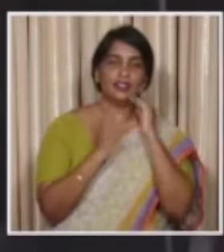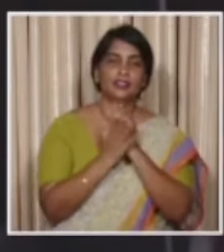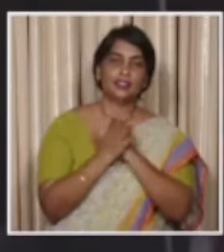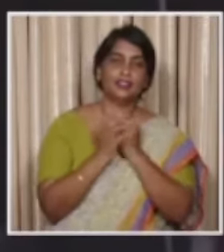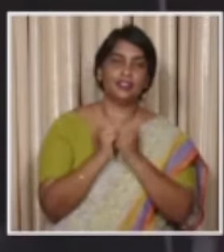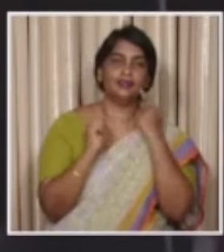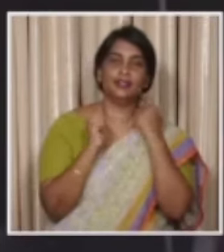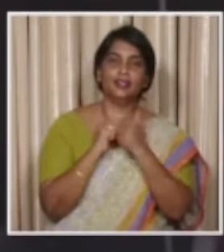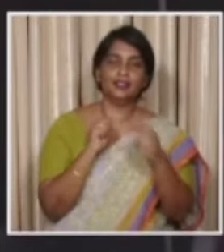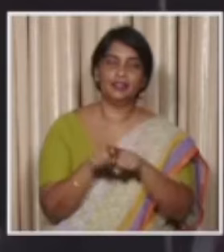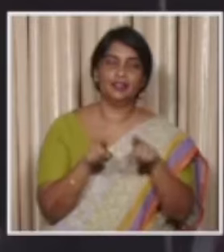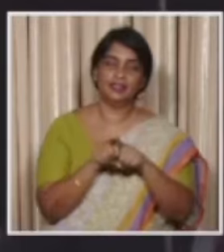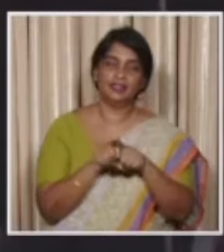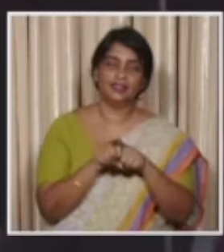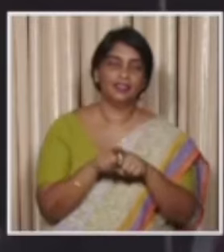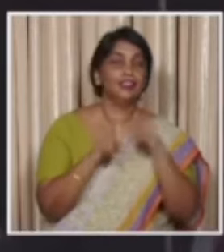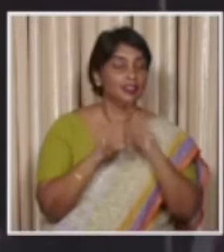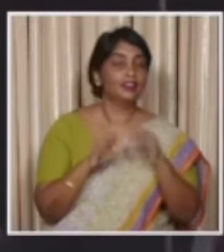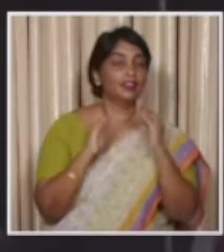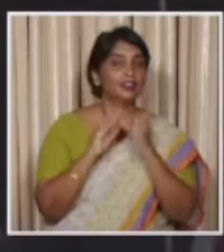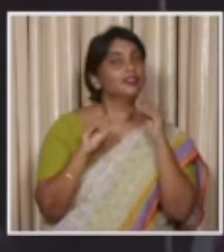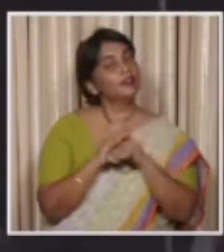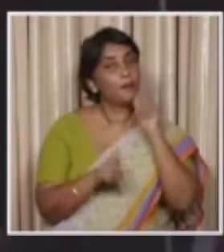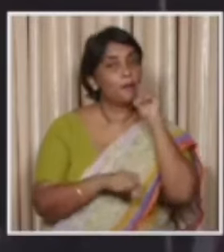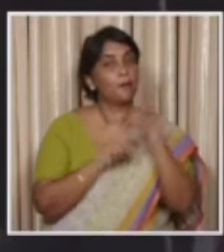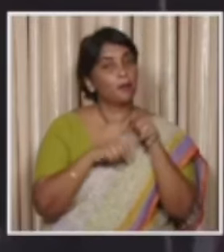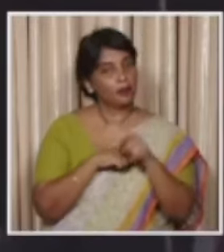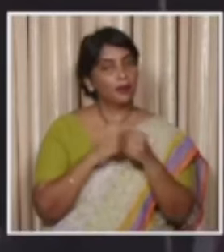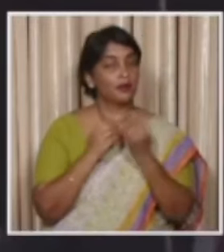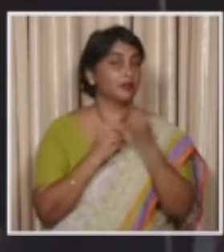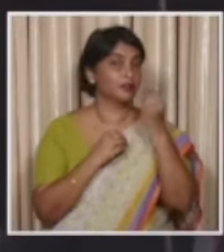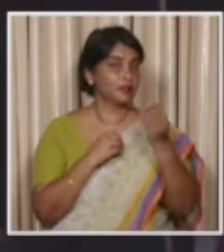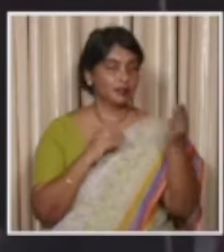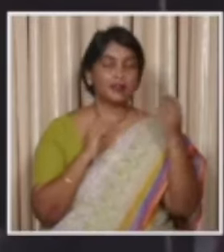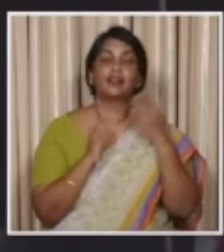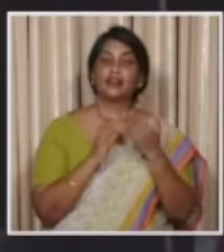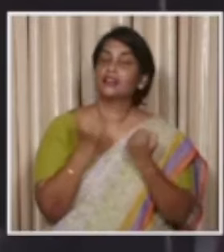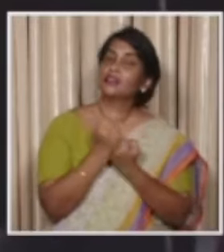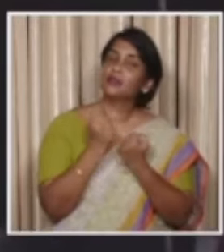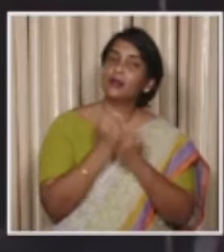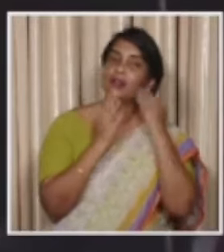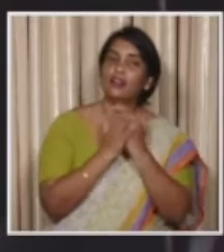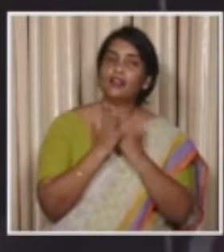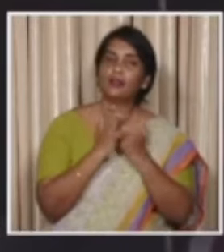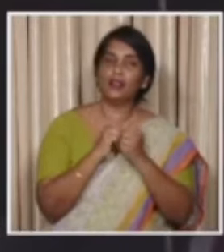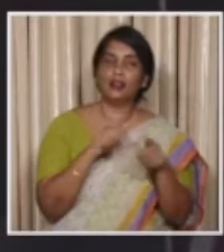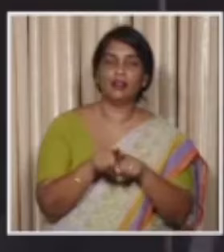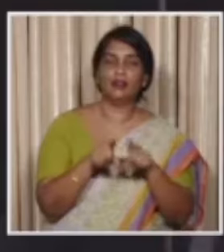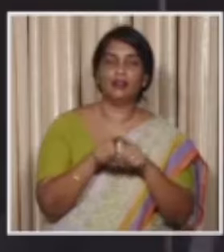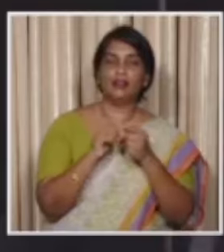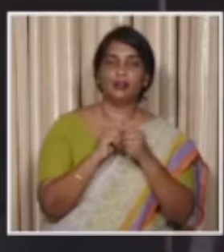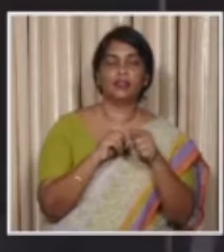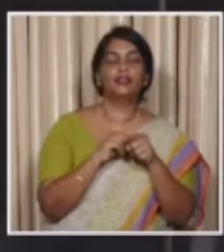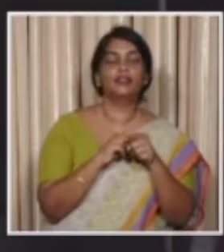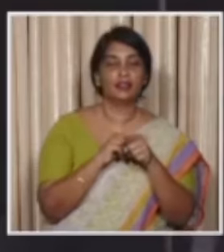වෙනකොට සම්පූර්ණයෙන්ම බැහැලා ගියයින් පස්සේ මේ ගෙවල් වලින් ජනතාවට ලබා දිය යුතු ආධාර ලබා දෙන්න කියලා මම ඉල්ලීමක් කරනවා. මොකද